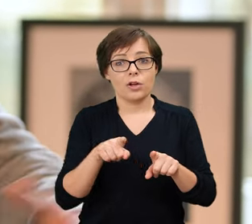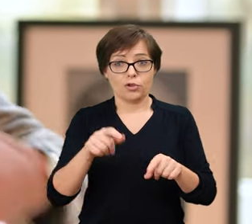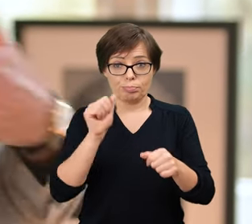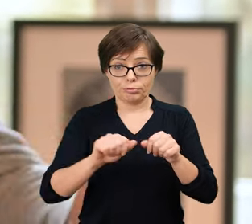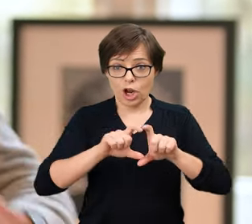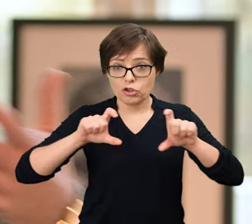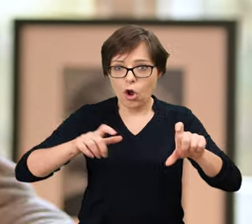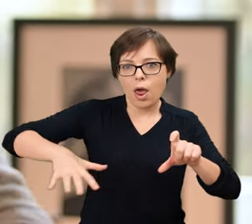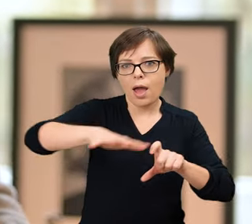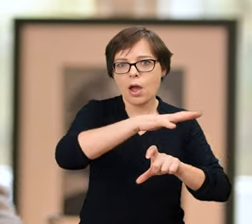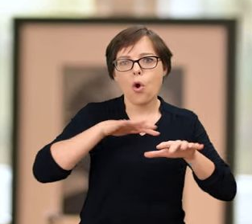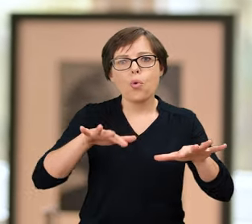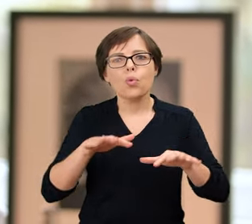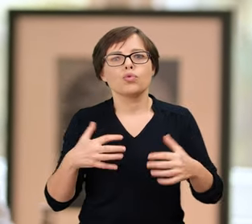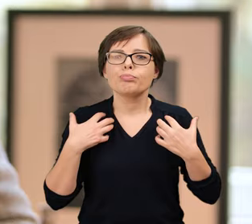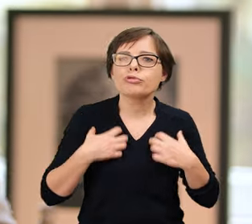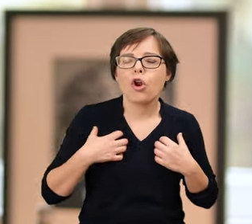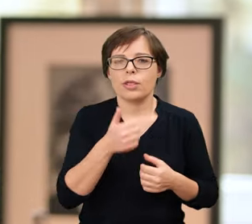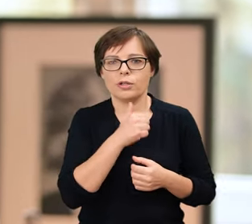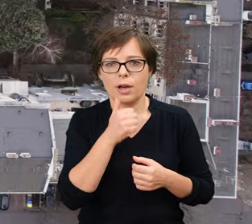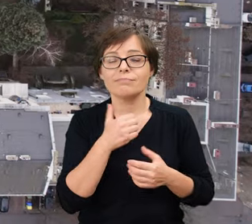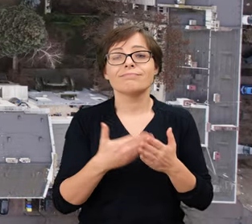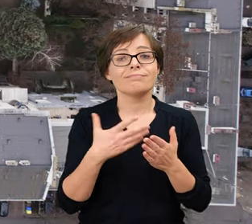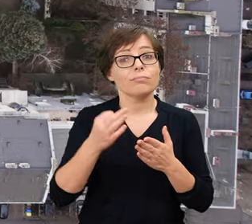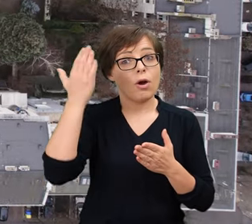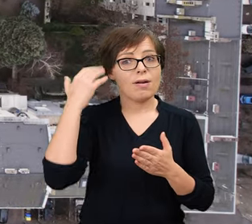zielonych. Odbudowująca się Warszawa mogła sobie pozwolić na to, żeby